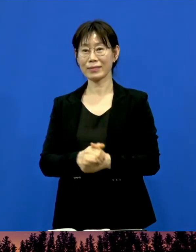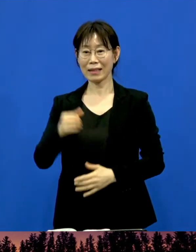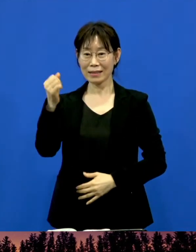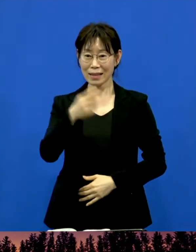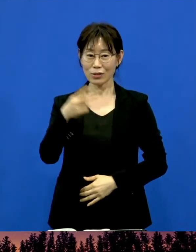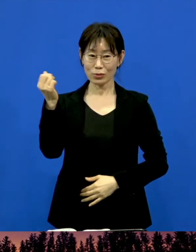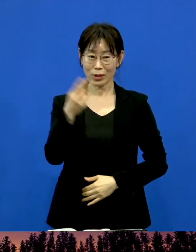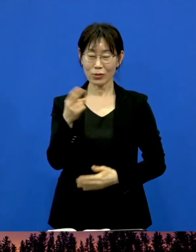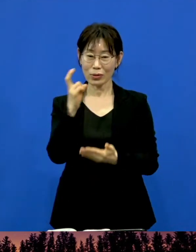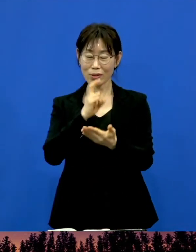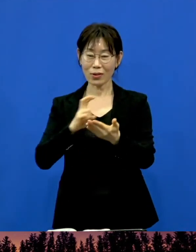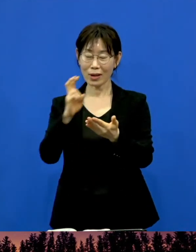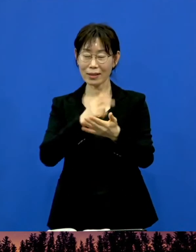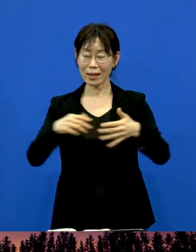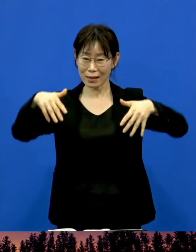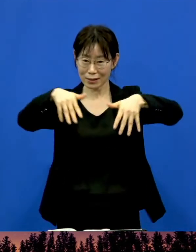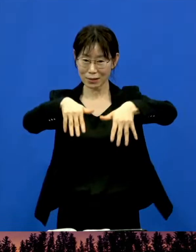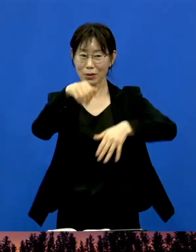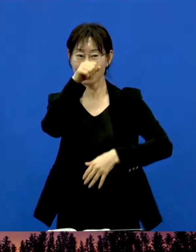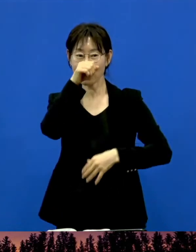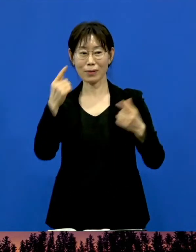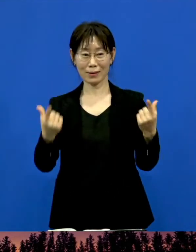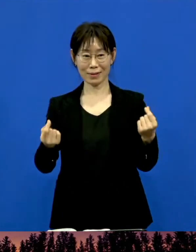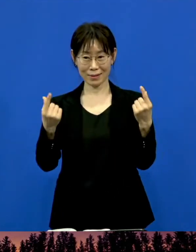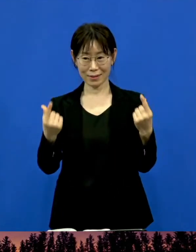자주 오시라고. 자주 오시라고.